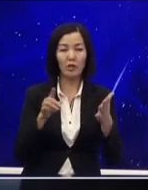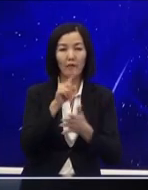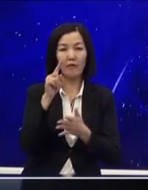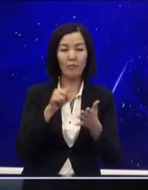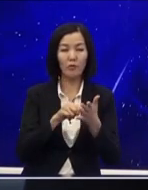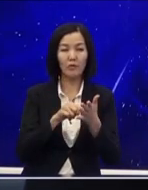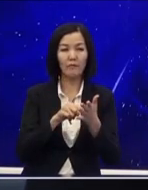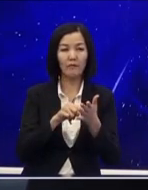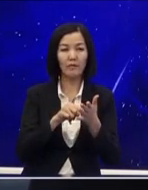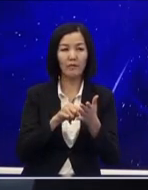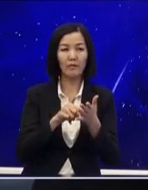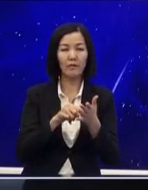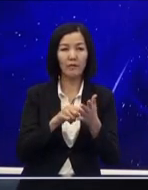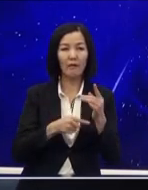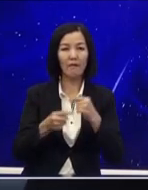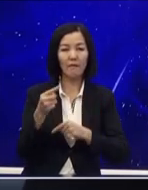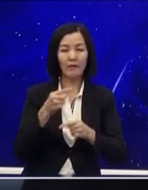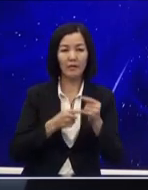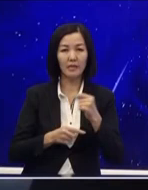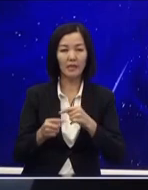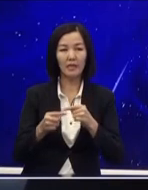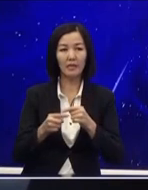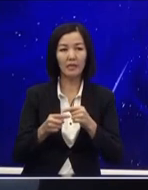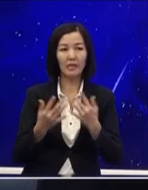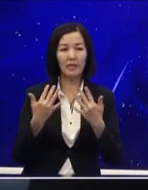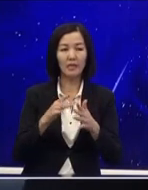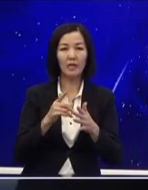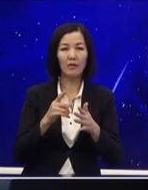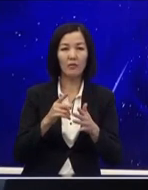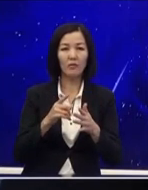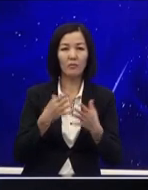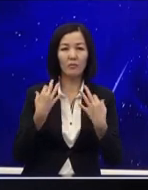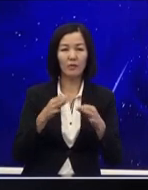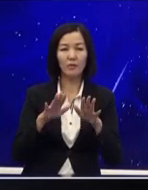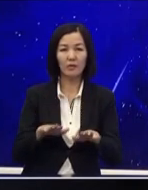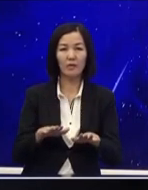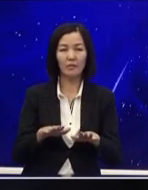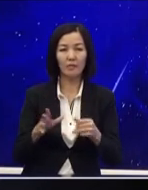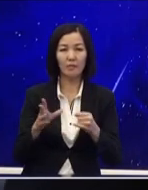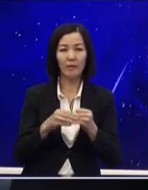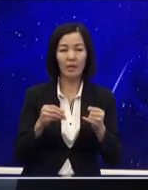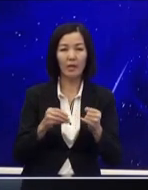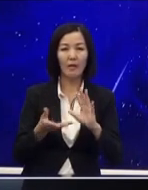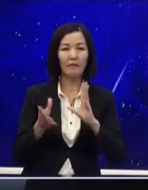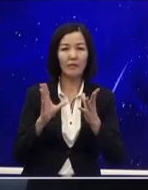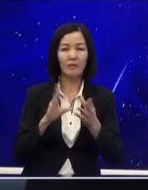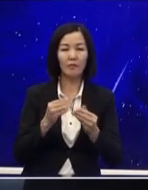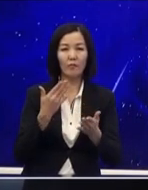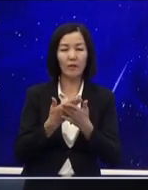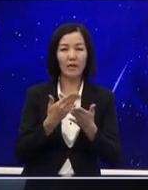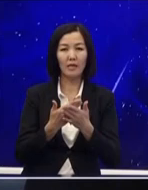– это возврат в сельхозоборот неосваиваемых земель. В целом у нас по району где-то